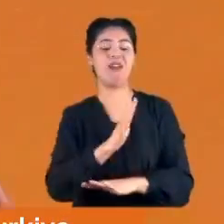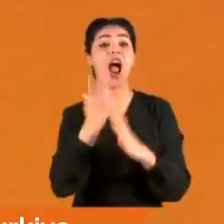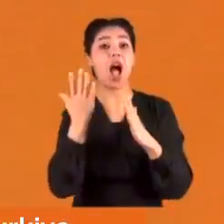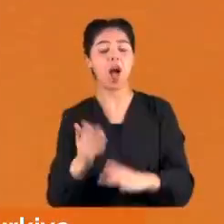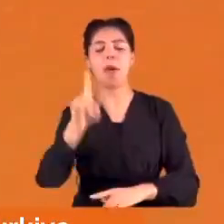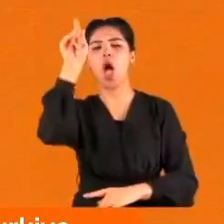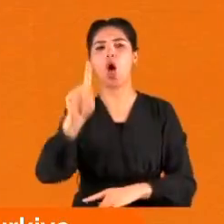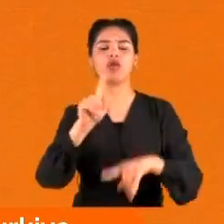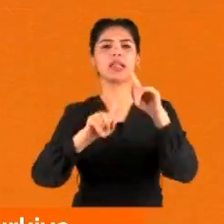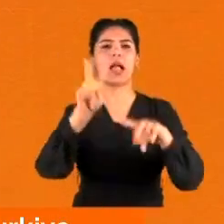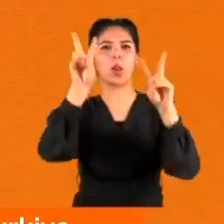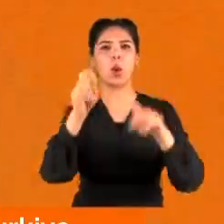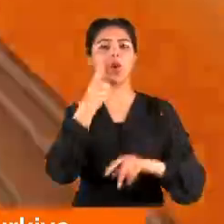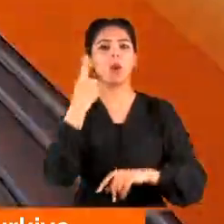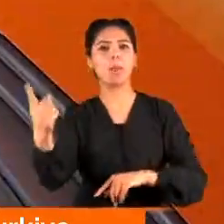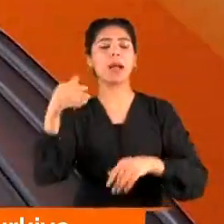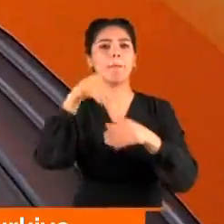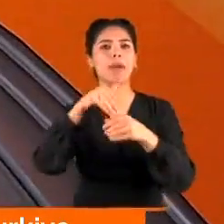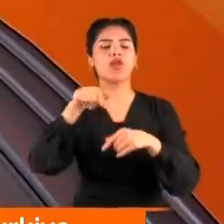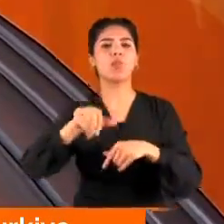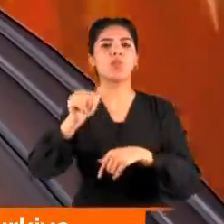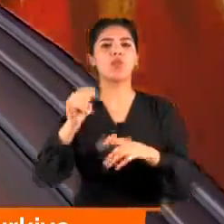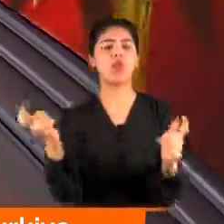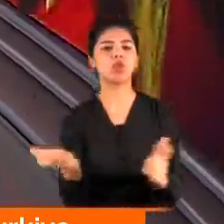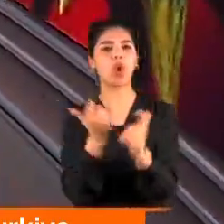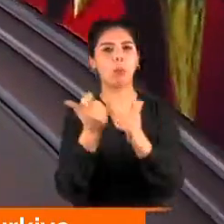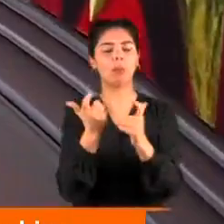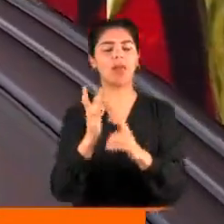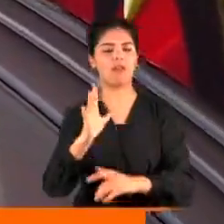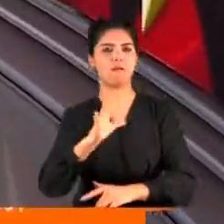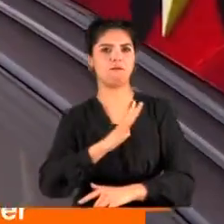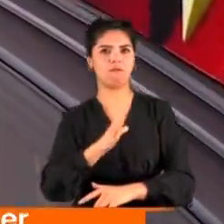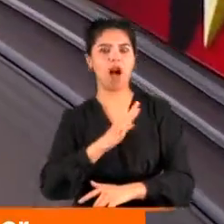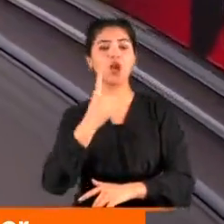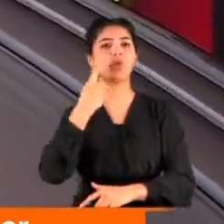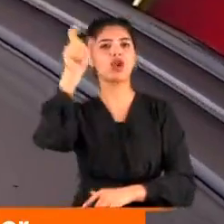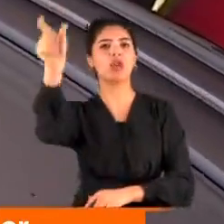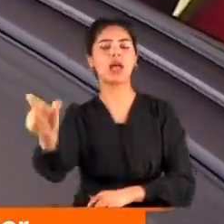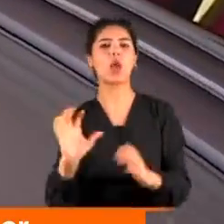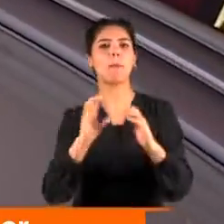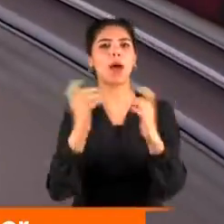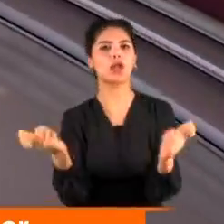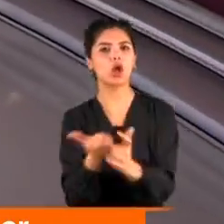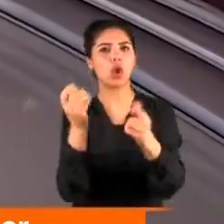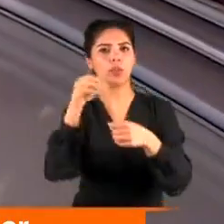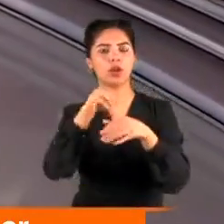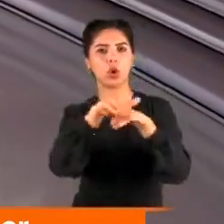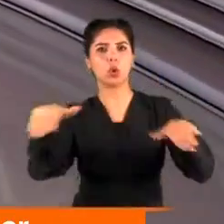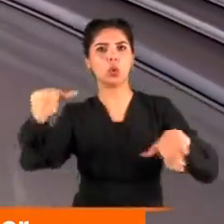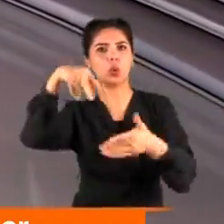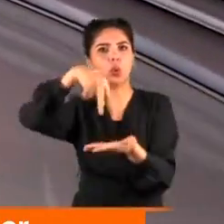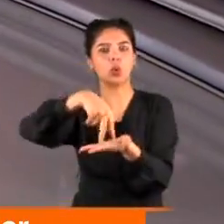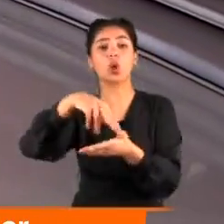Önce siyasete bakacağız. Mecliste partilerin grup toplantıları vardı bugün çünkü Cumhurbaşkanı Erdoğan partisinin grup toplantısı için